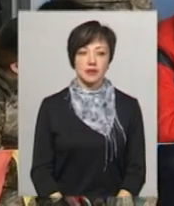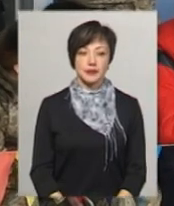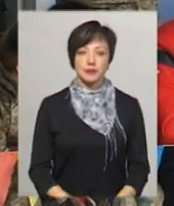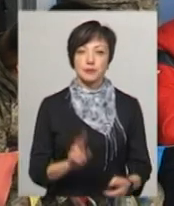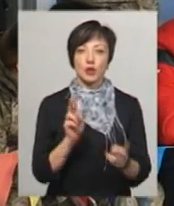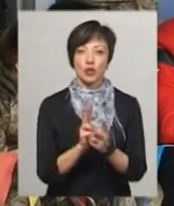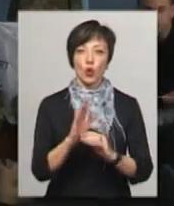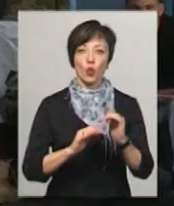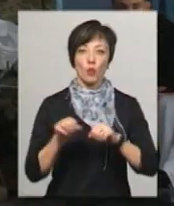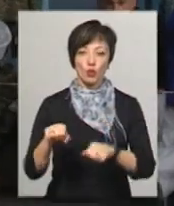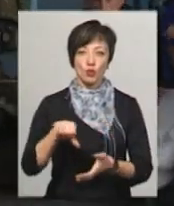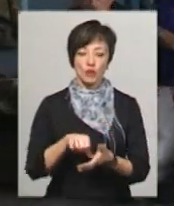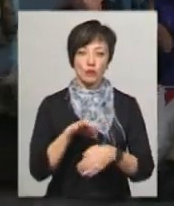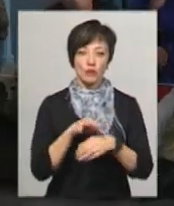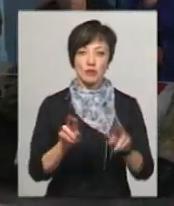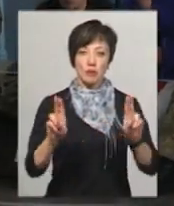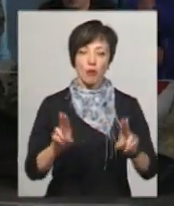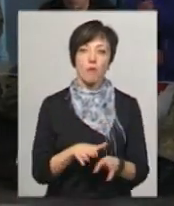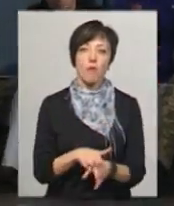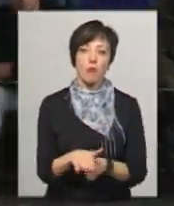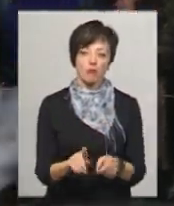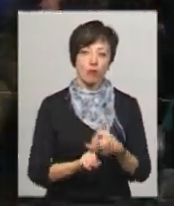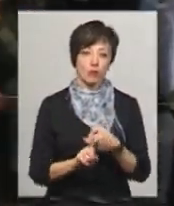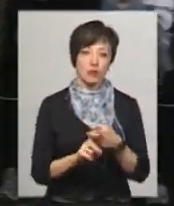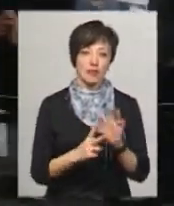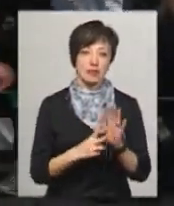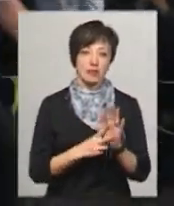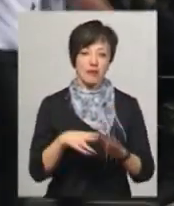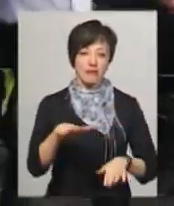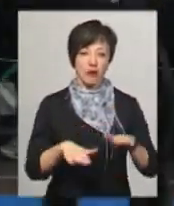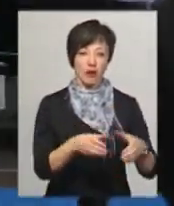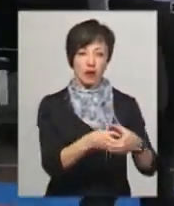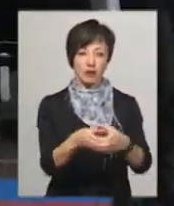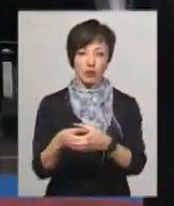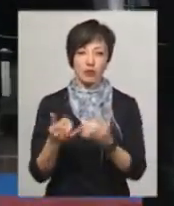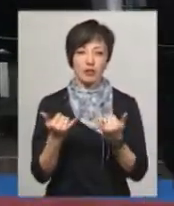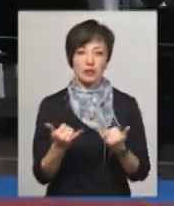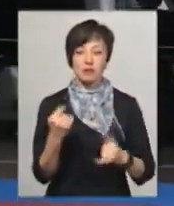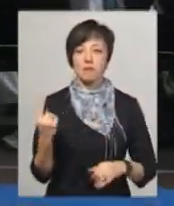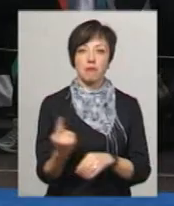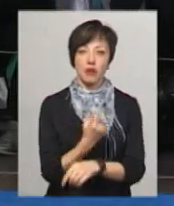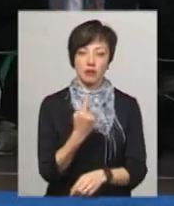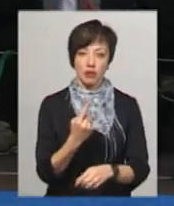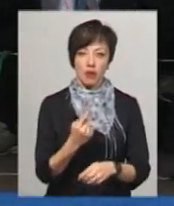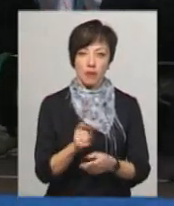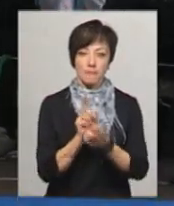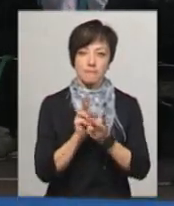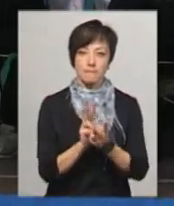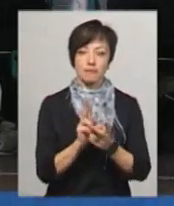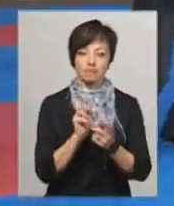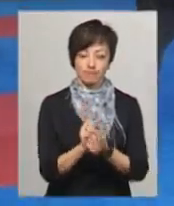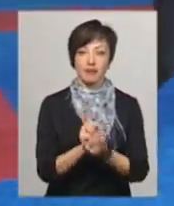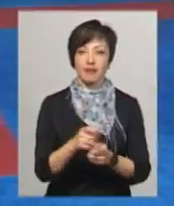Поєдинки з рукопашу учасники проводять за правилами повного контакту у 7 вагових категоріях. Зараз ви бачите перший у цьому розділі змагань бій у вазі до